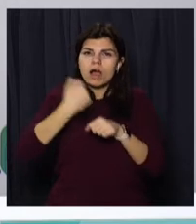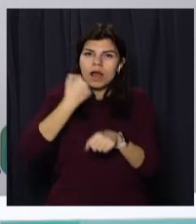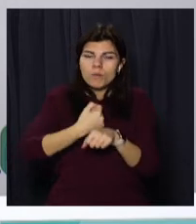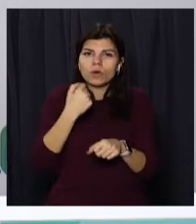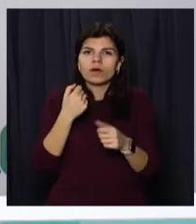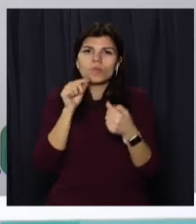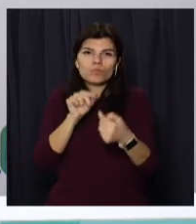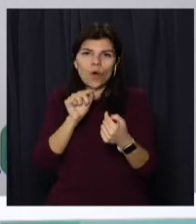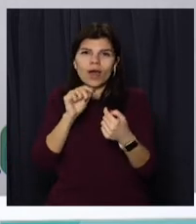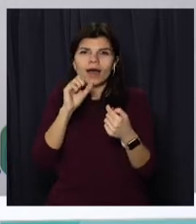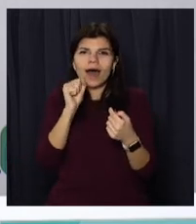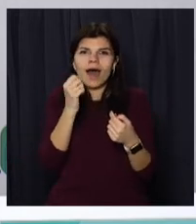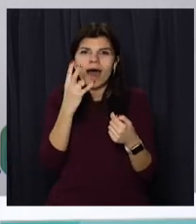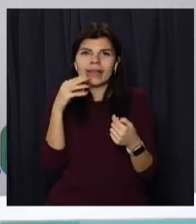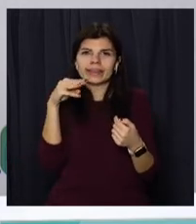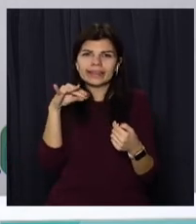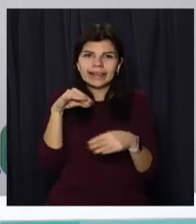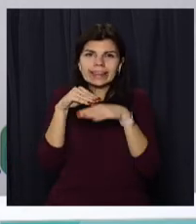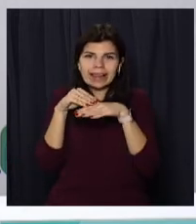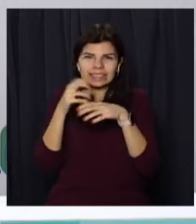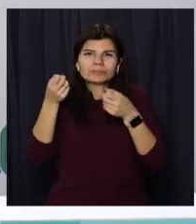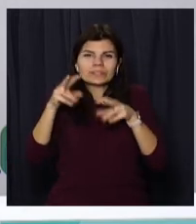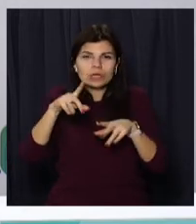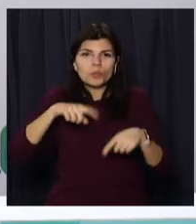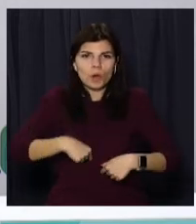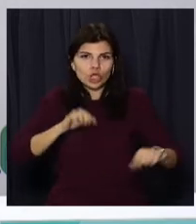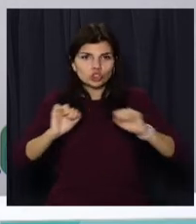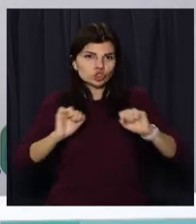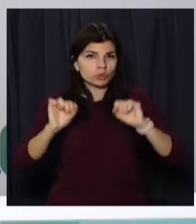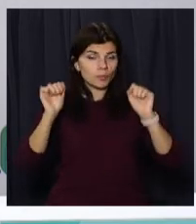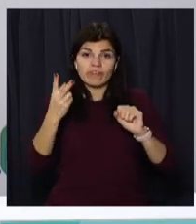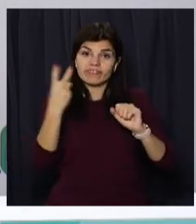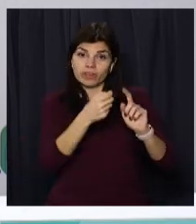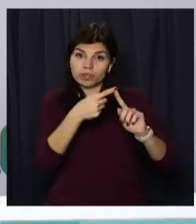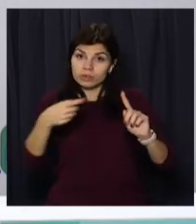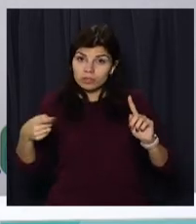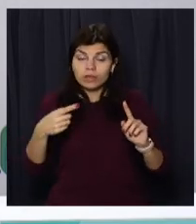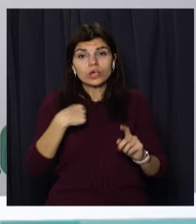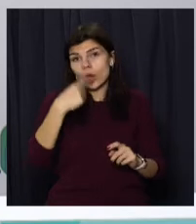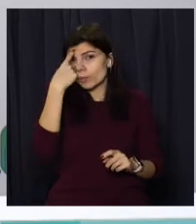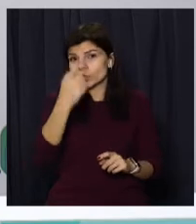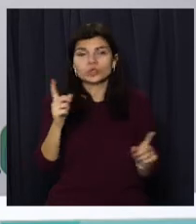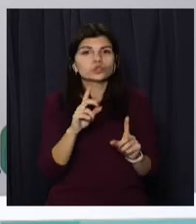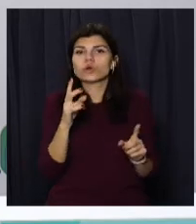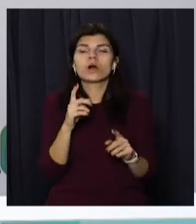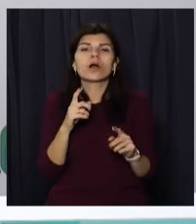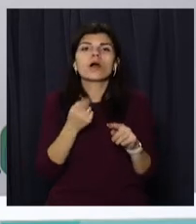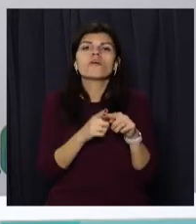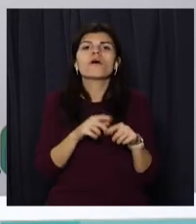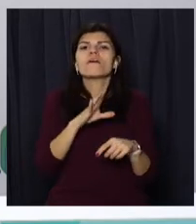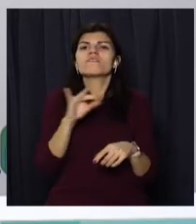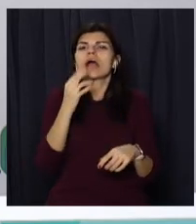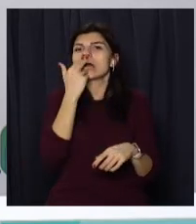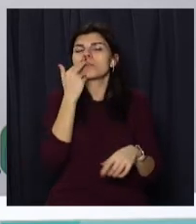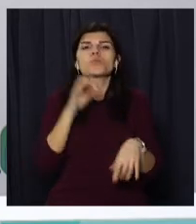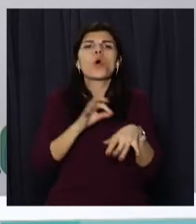там антитіл, щоб організм зміг спрацювати. І хочу попередити, що це не означає, що ви не захворієте там